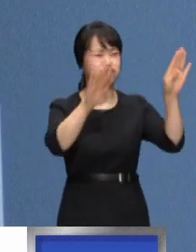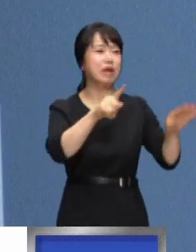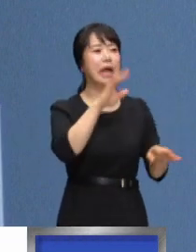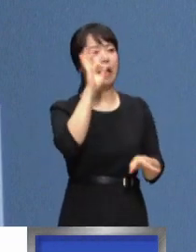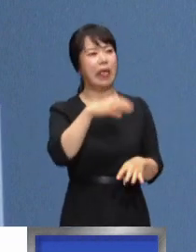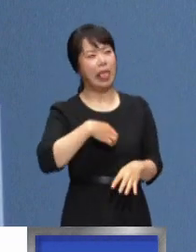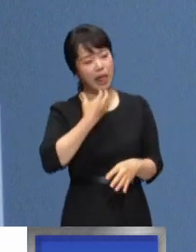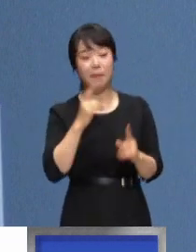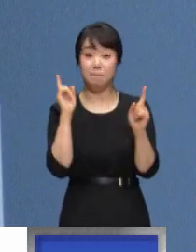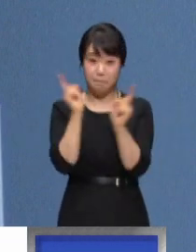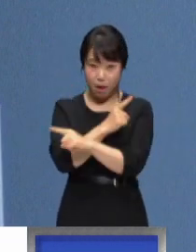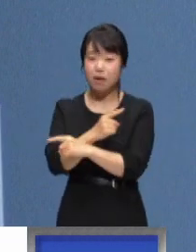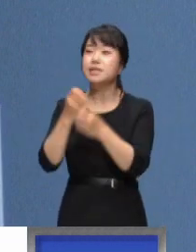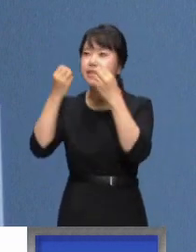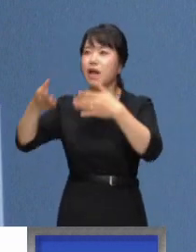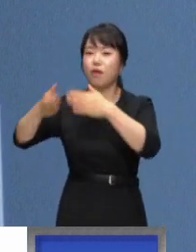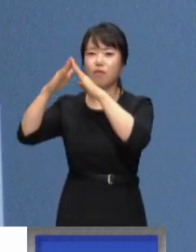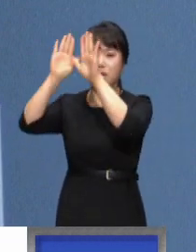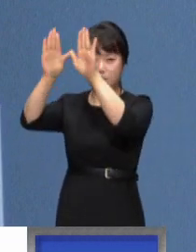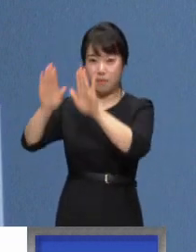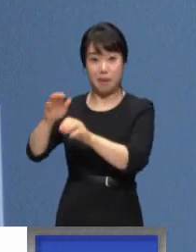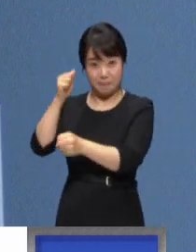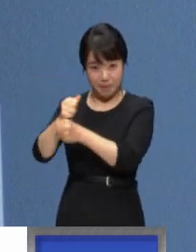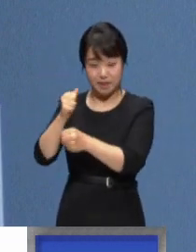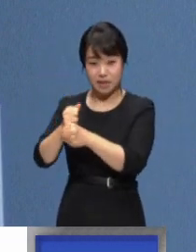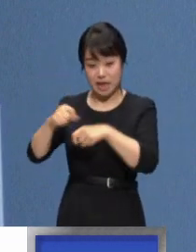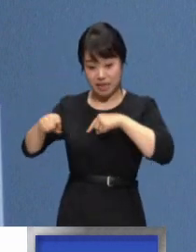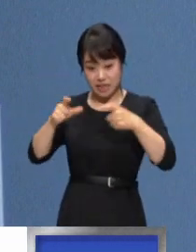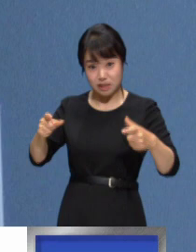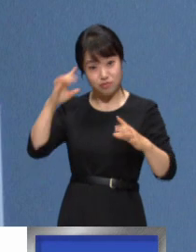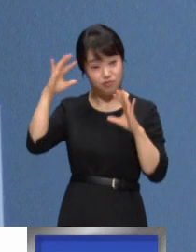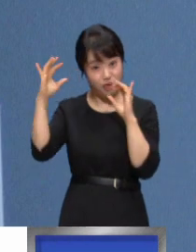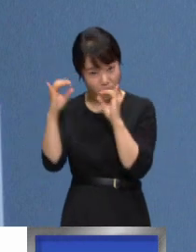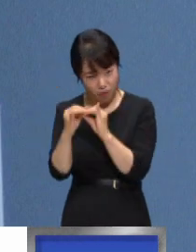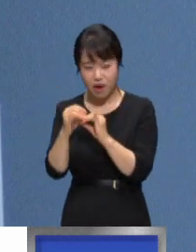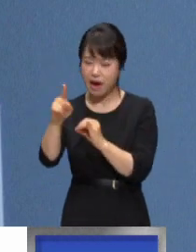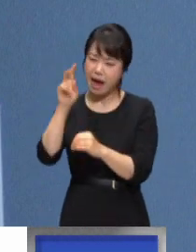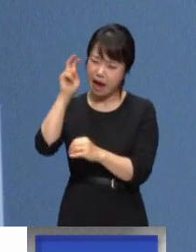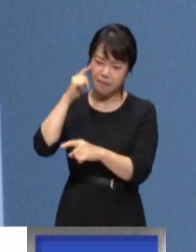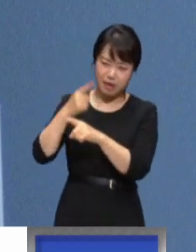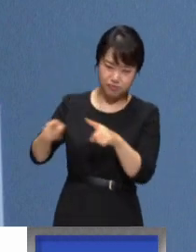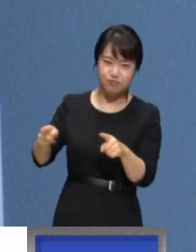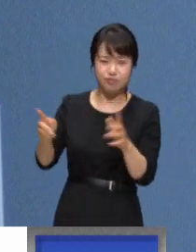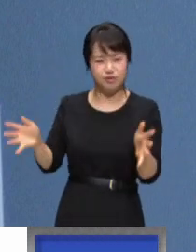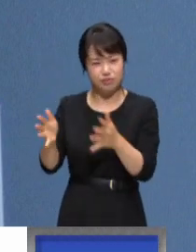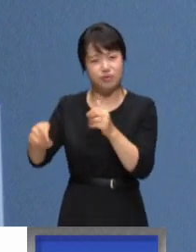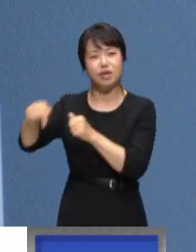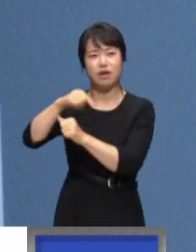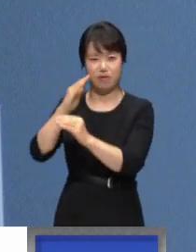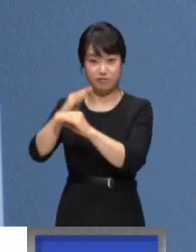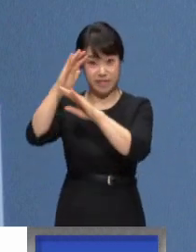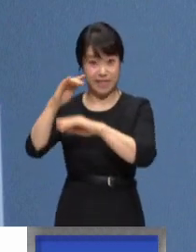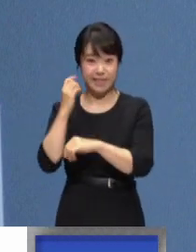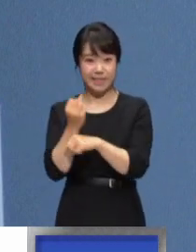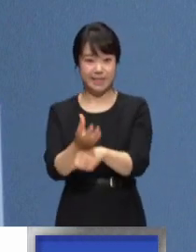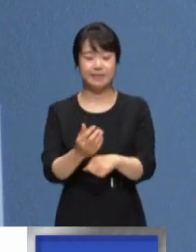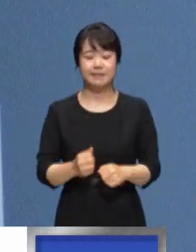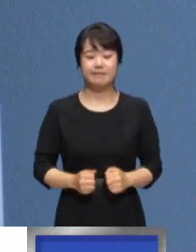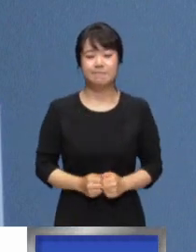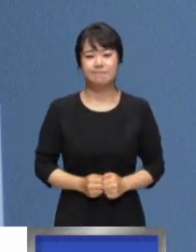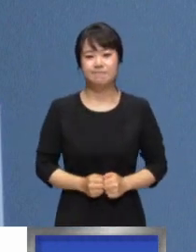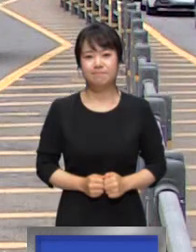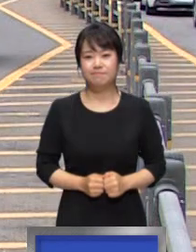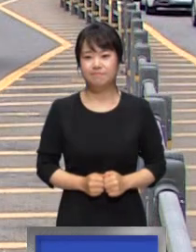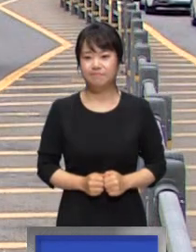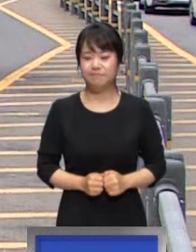건데 이 현수막 정치에 자치구도 동참한다는 지적을 피하기는 어려워 보입니다. 이 소식은 이재원 기자가 취재했습니다.